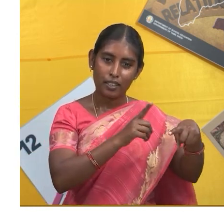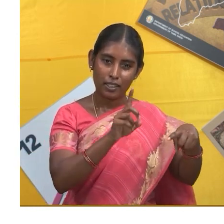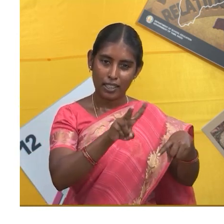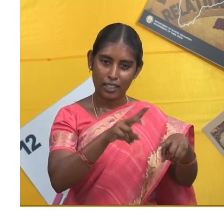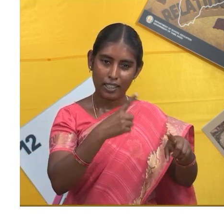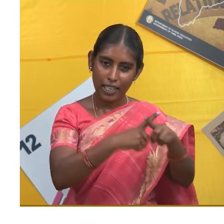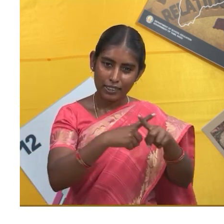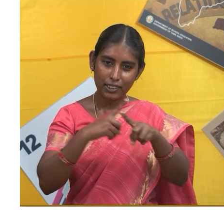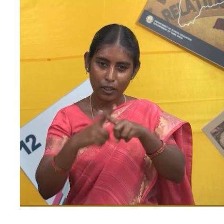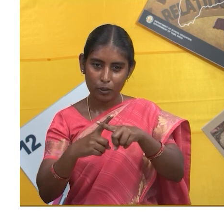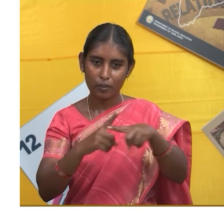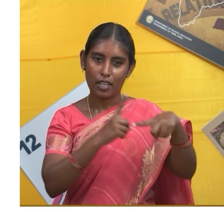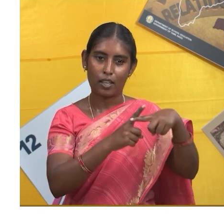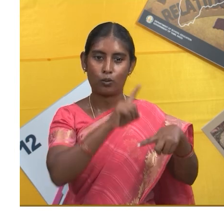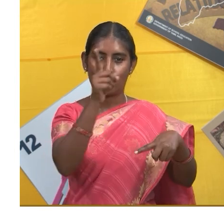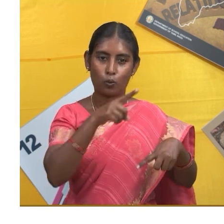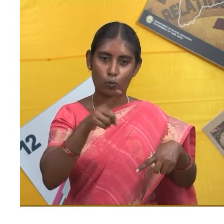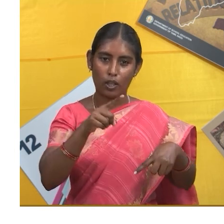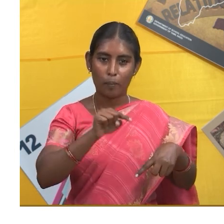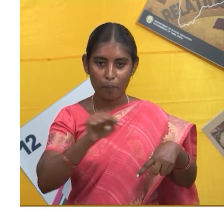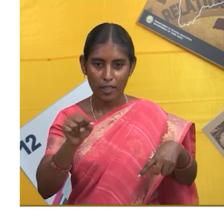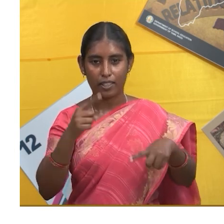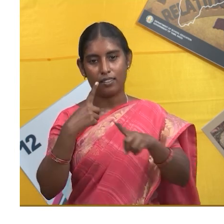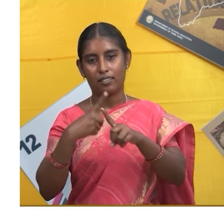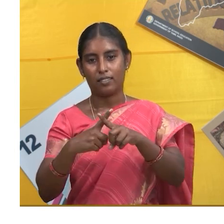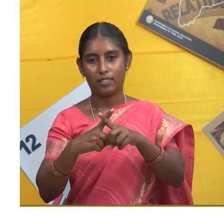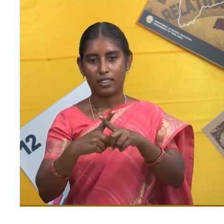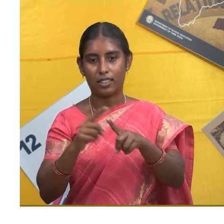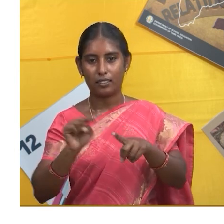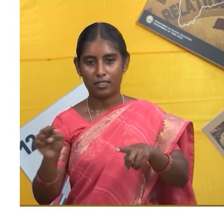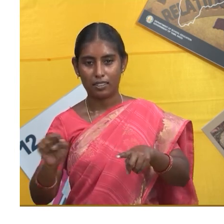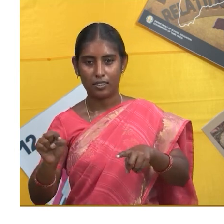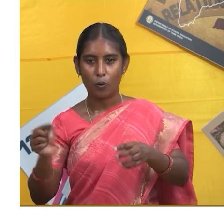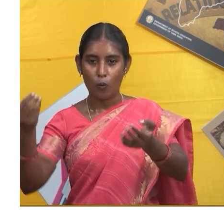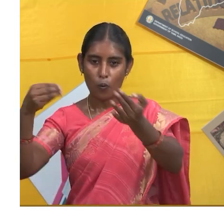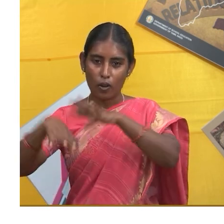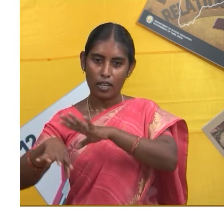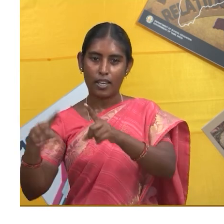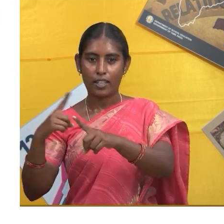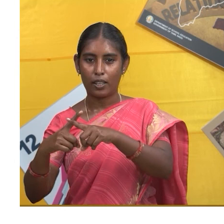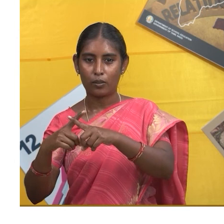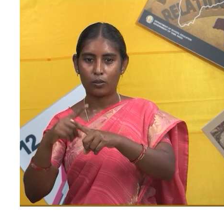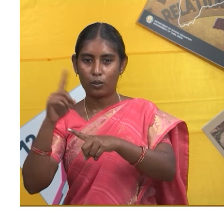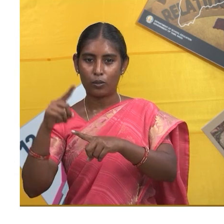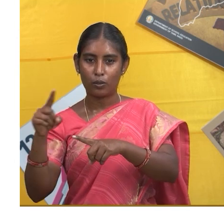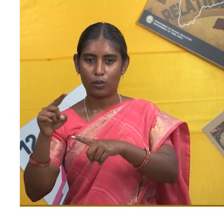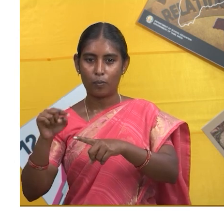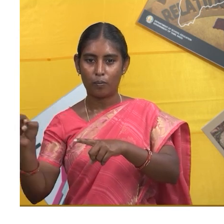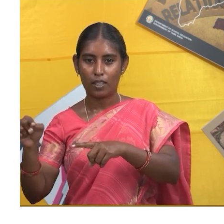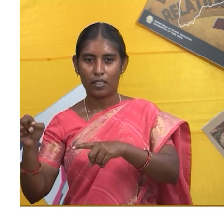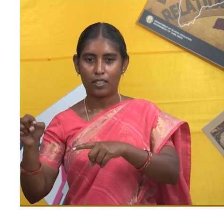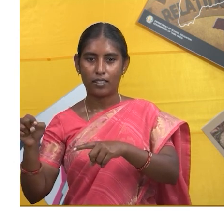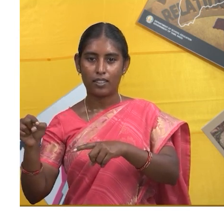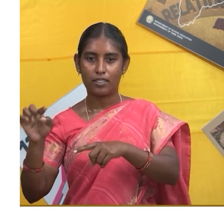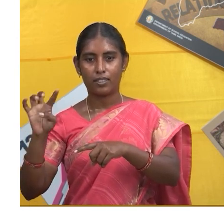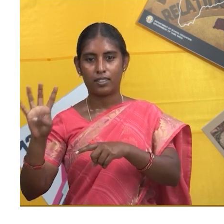செய்து முடிந்து, left side. right side, x minus 2, x plus 2. இது ரம்பையேச் செய்து போனலாம். a minus p into a plus